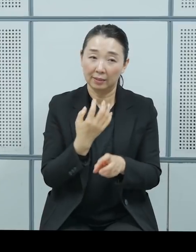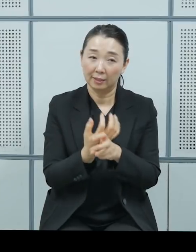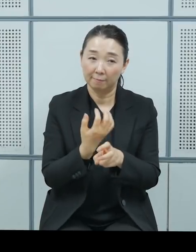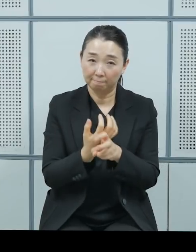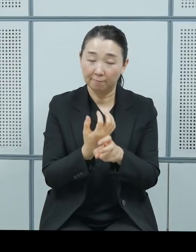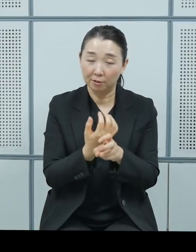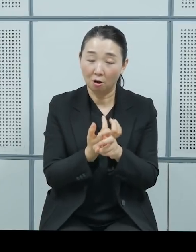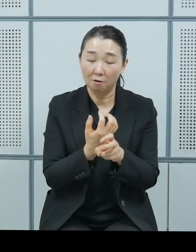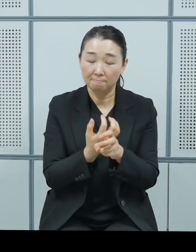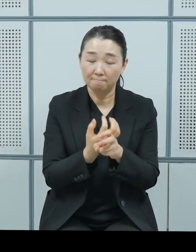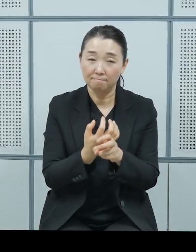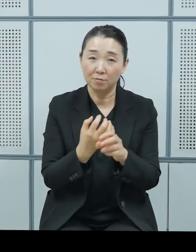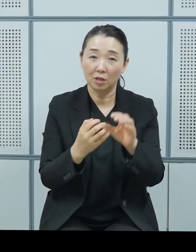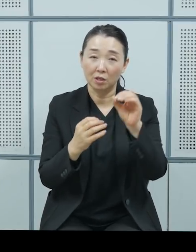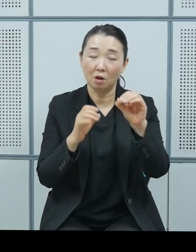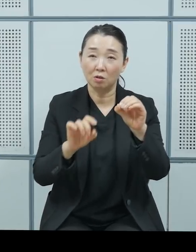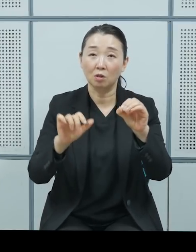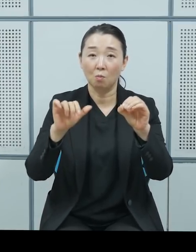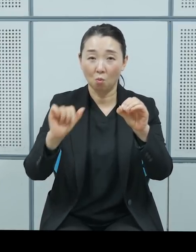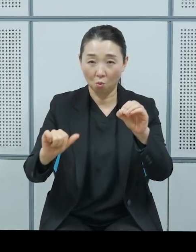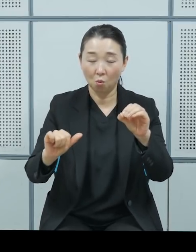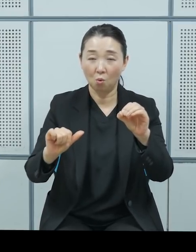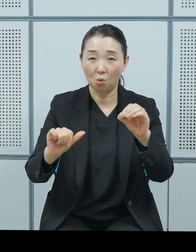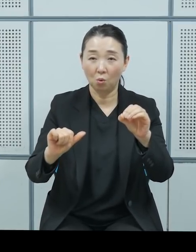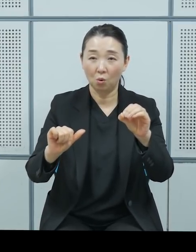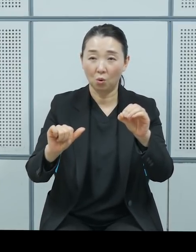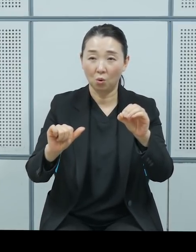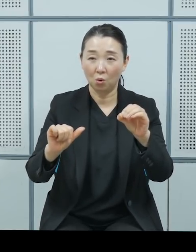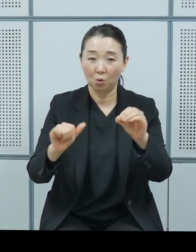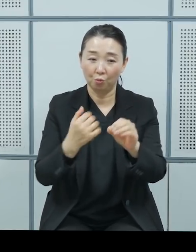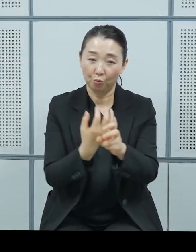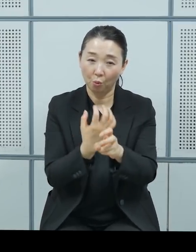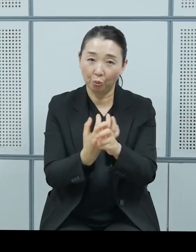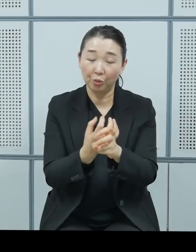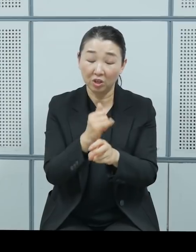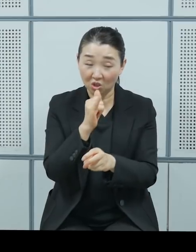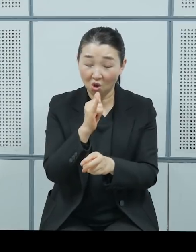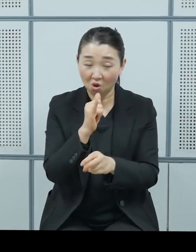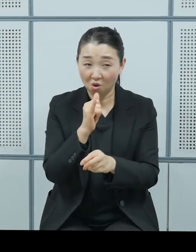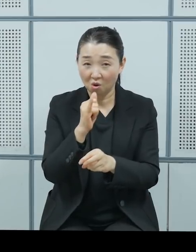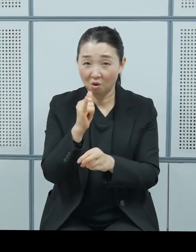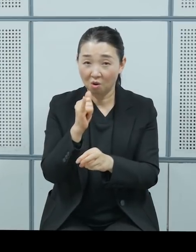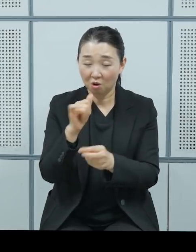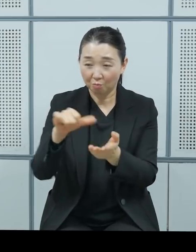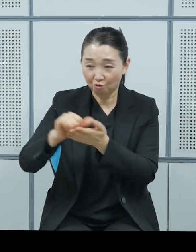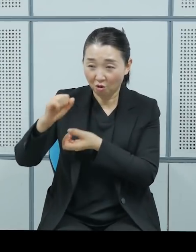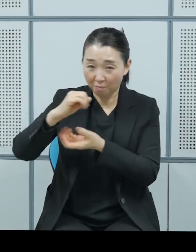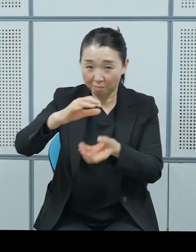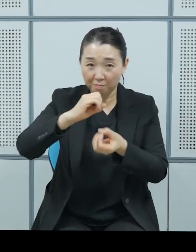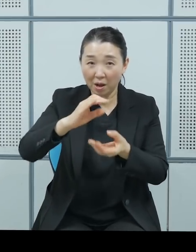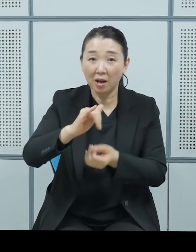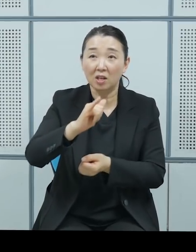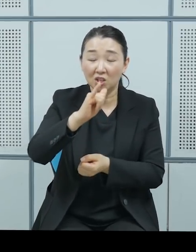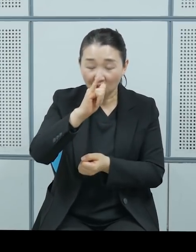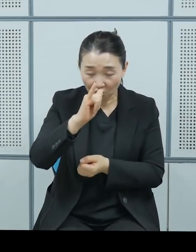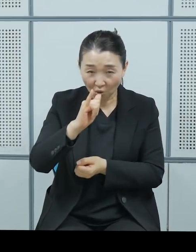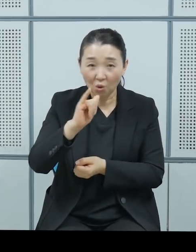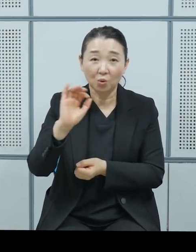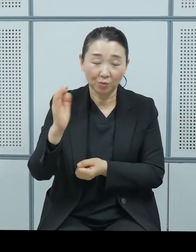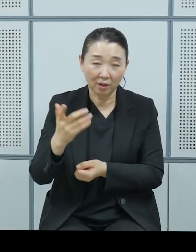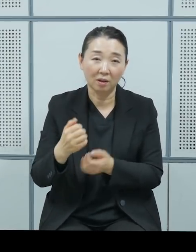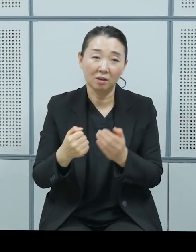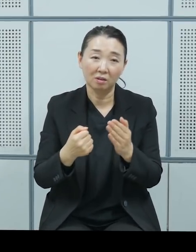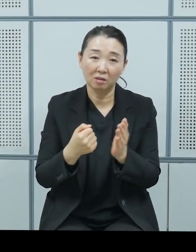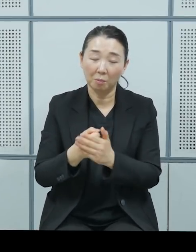서비스하면서 예. 자기 생계를 책임질 수 있다고 그래서 네네. 제가 그분에게 그냥 인쇄를 그렇게 받을 줄